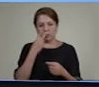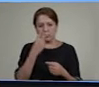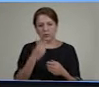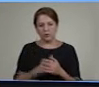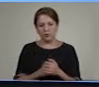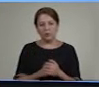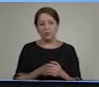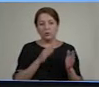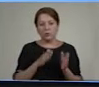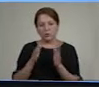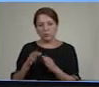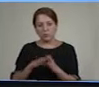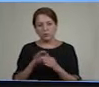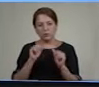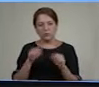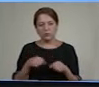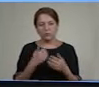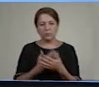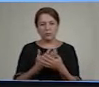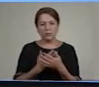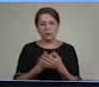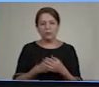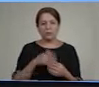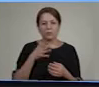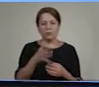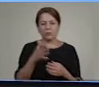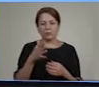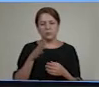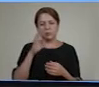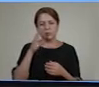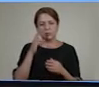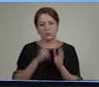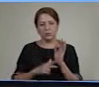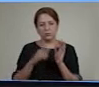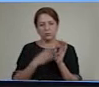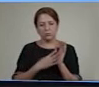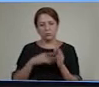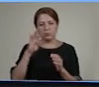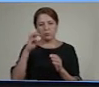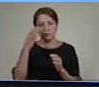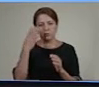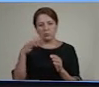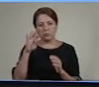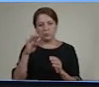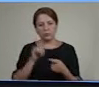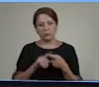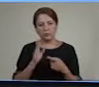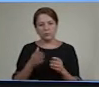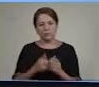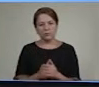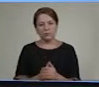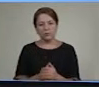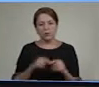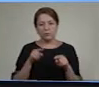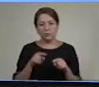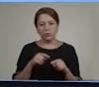ketma-ket bajarishingiz ham mumkin. Masalan, mana 5089 ga 444 ni qo'shib olamiz.